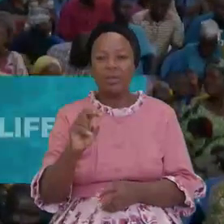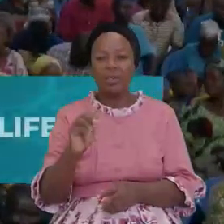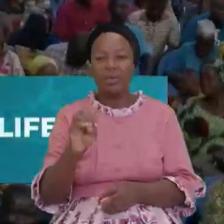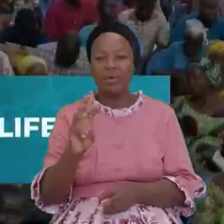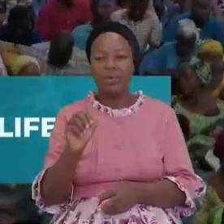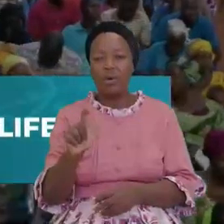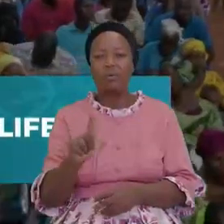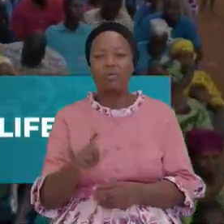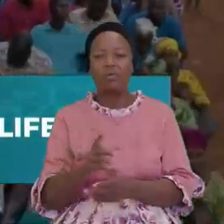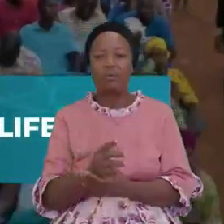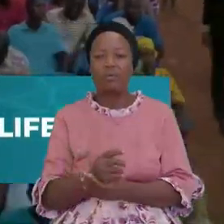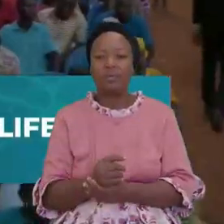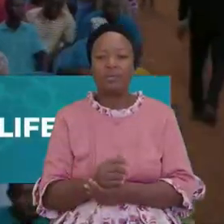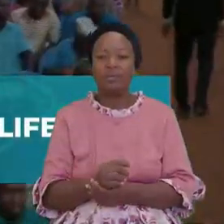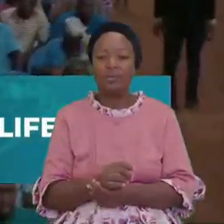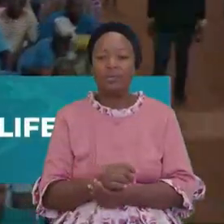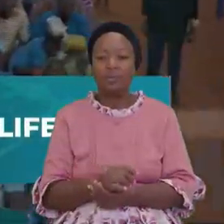renouvellement.